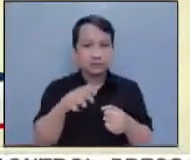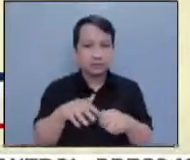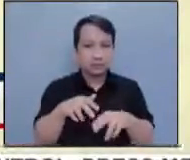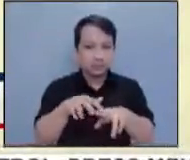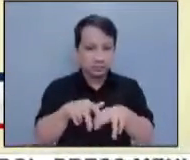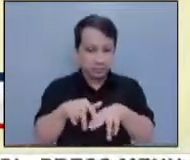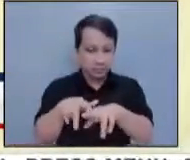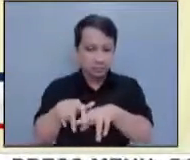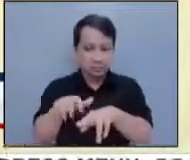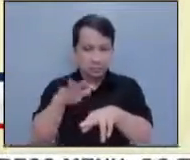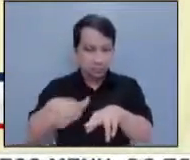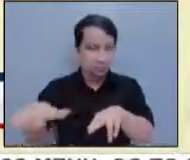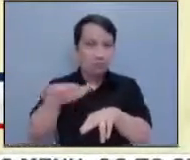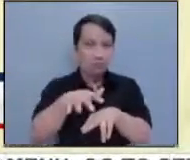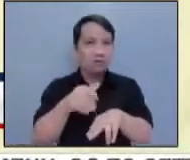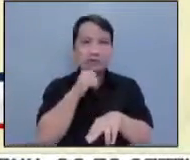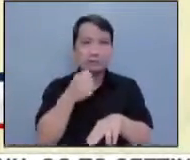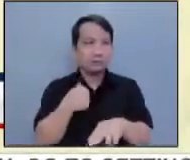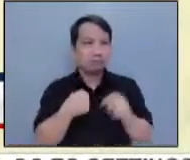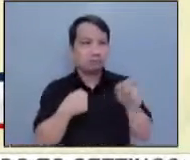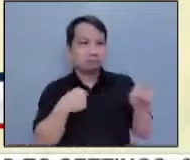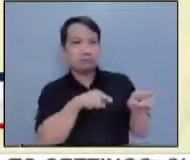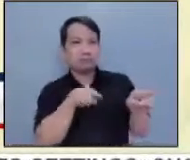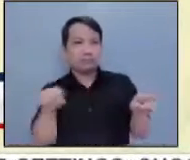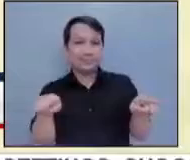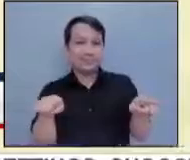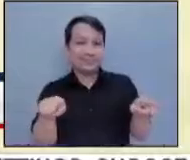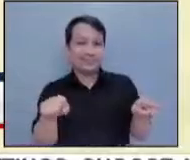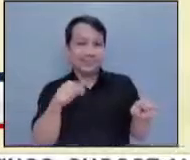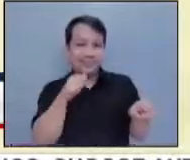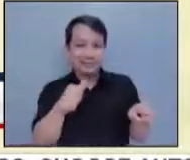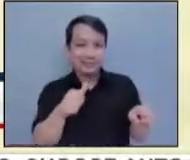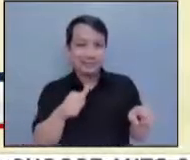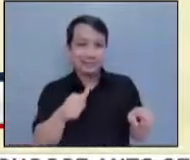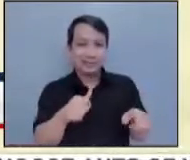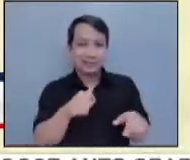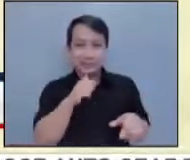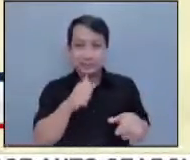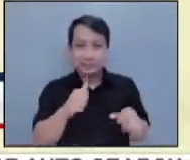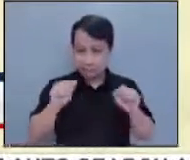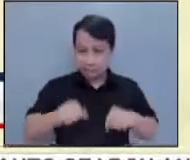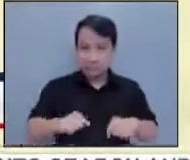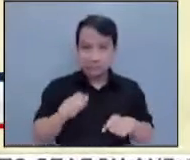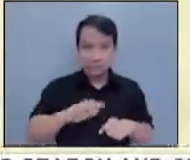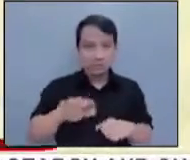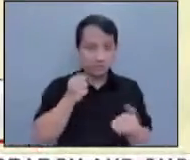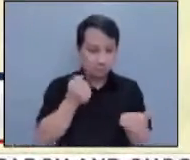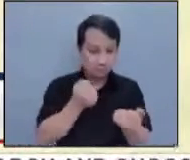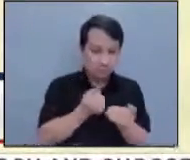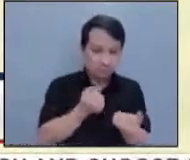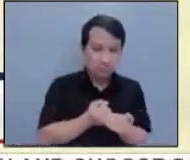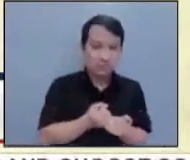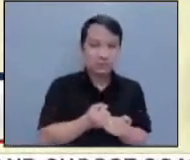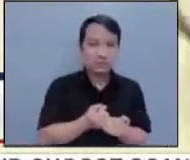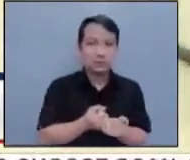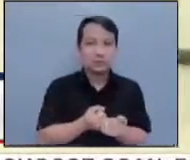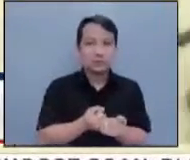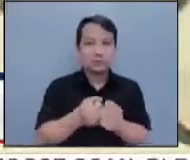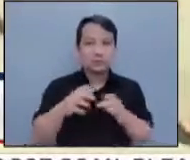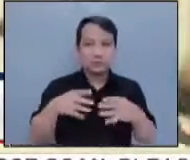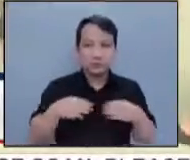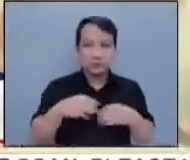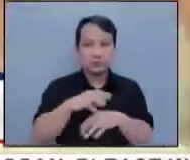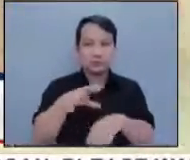po ito sa atin mga not disabled na tao. So ngayon, sinusuportahan po natin ang adaptive skateboarding kagaya